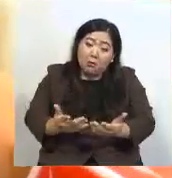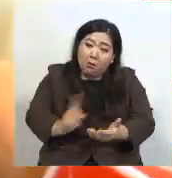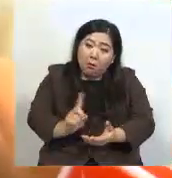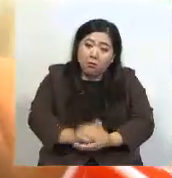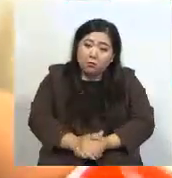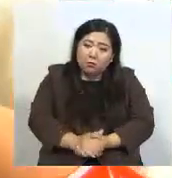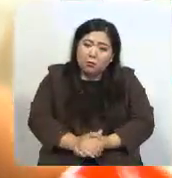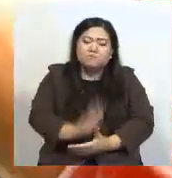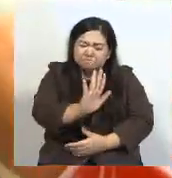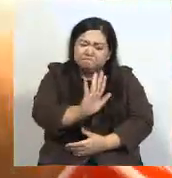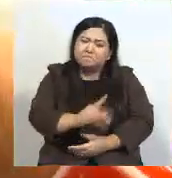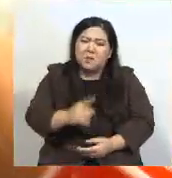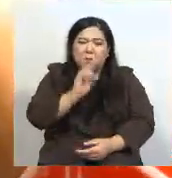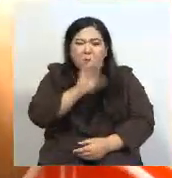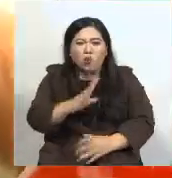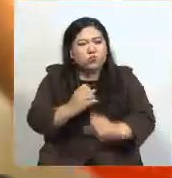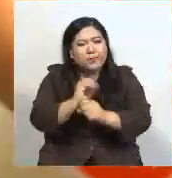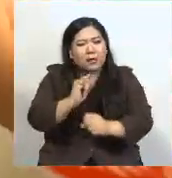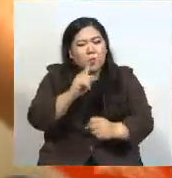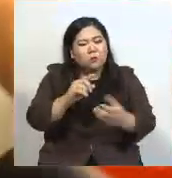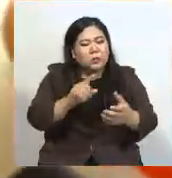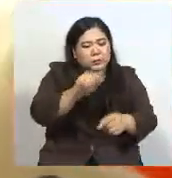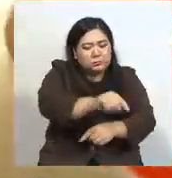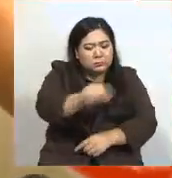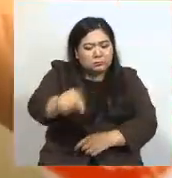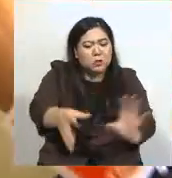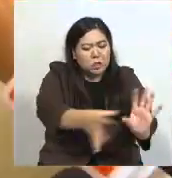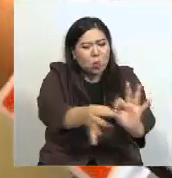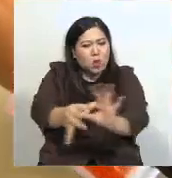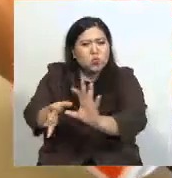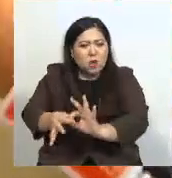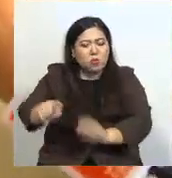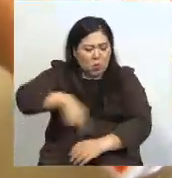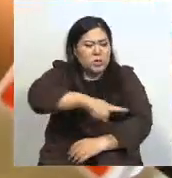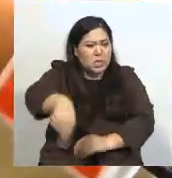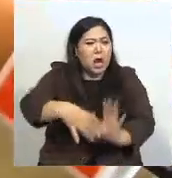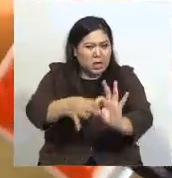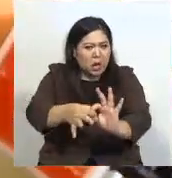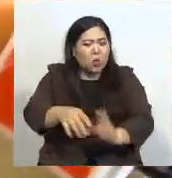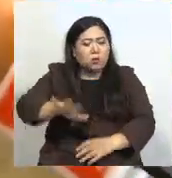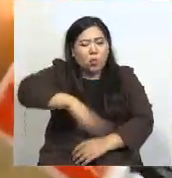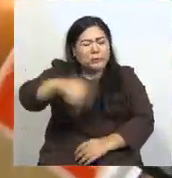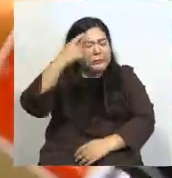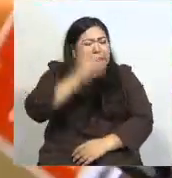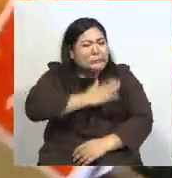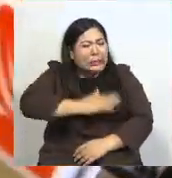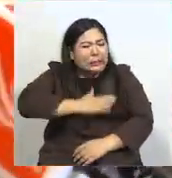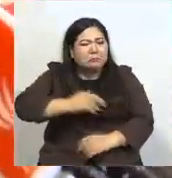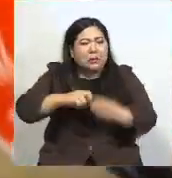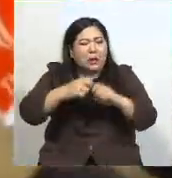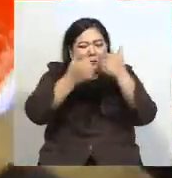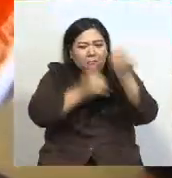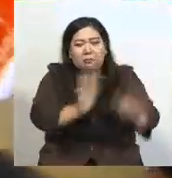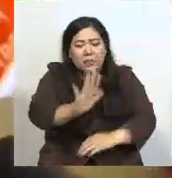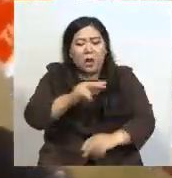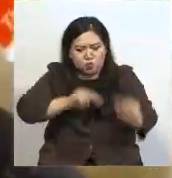มันขึ้นกับหลายปัจจัยนะนะครับขึ้นกับหลายปัจจัยซึ่งวันนี้ผมคิดว่าทุกฝ่ายได้ไม่นิ่งนอนใจนะครับนะฮะได้พยายามที่จะดูเรื่องนี้อย่าง